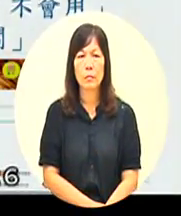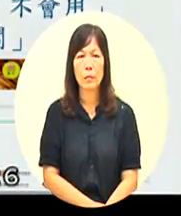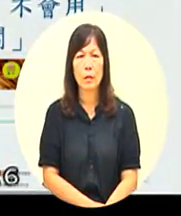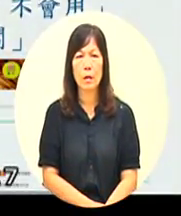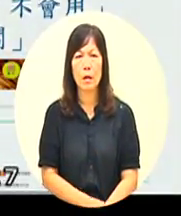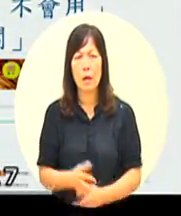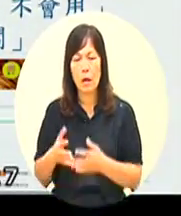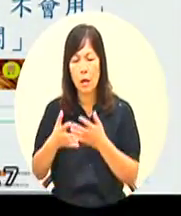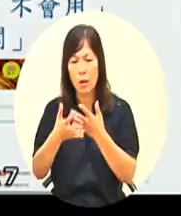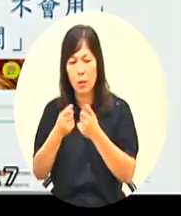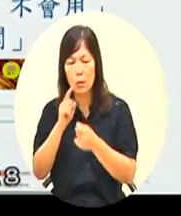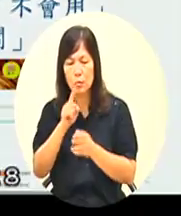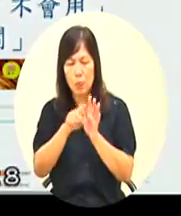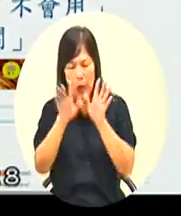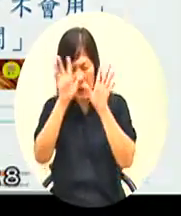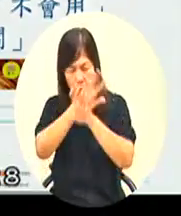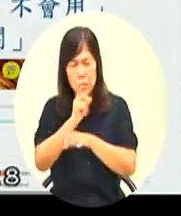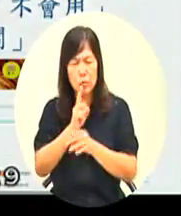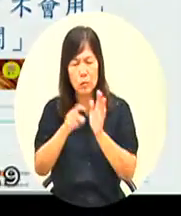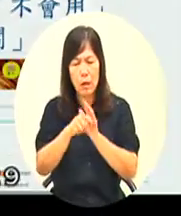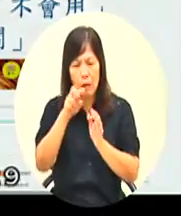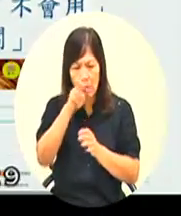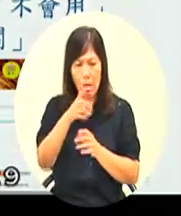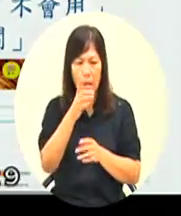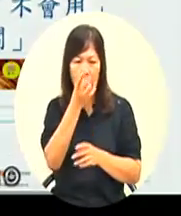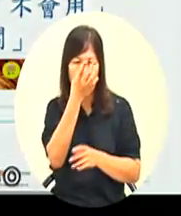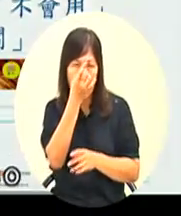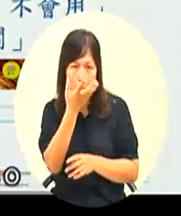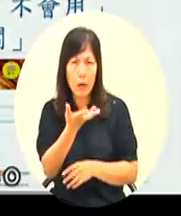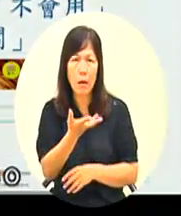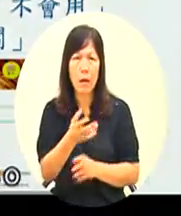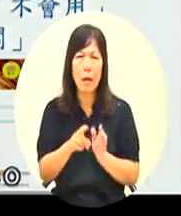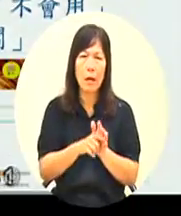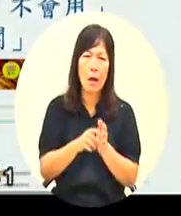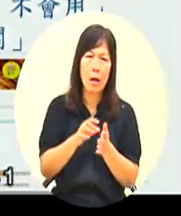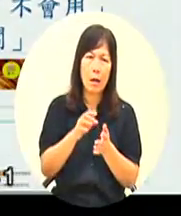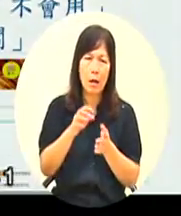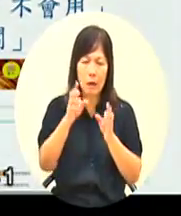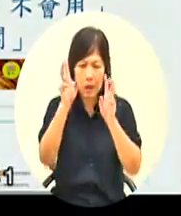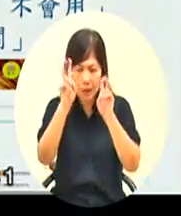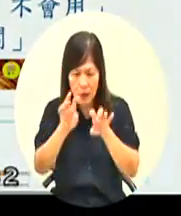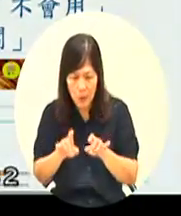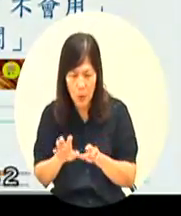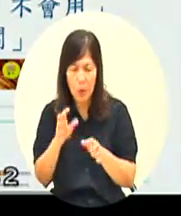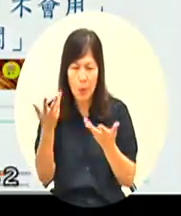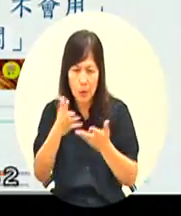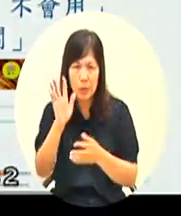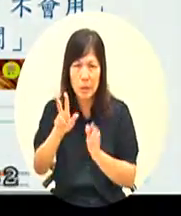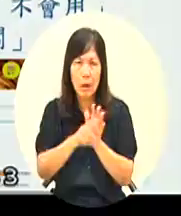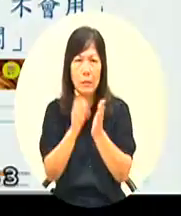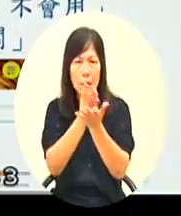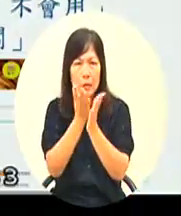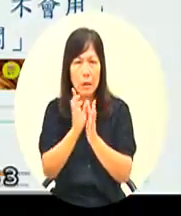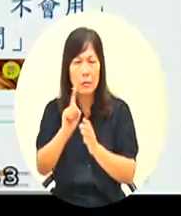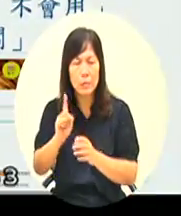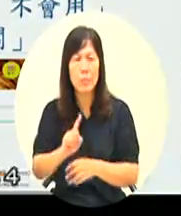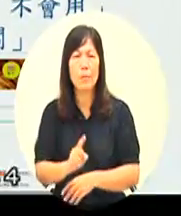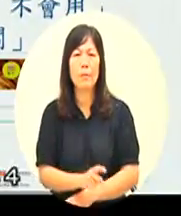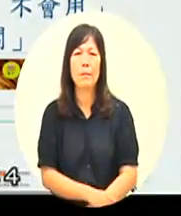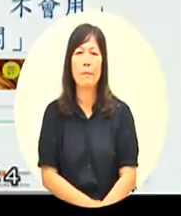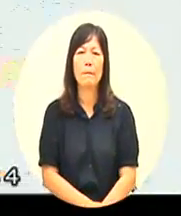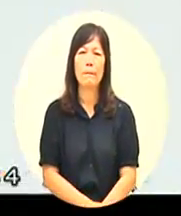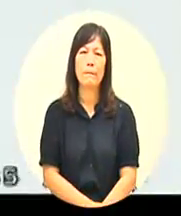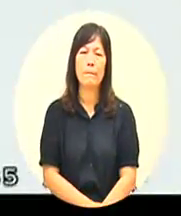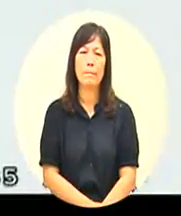网上的留言都是不能看啦，不会用啦哈，网页有问题啦，不能闯